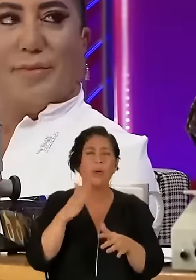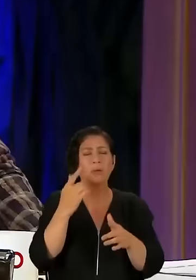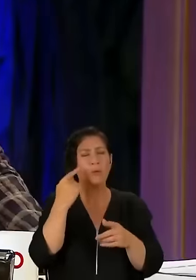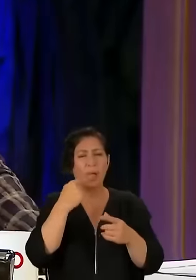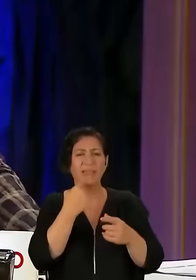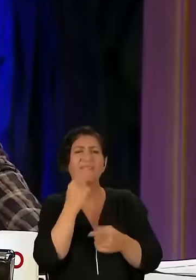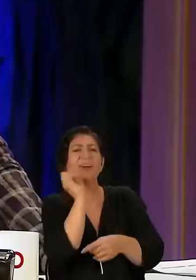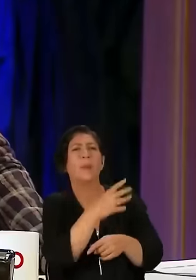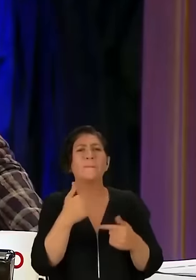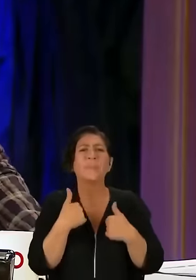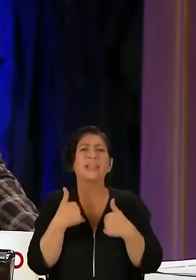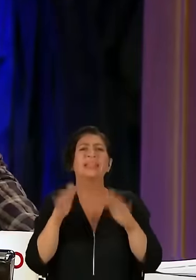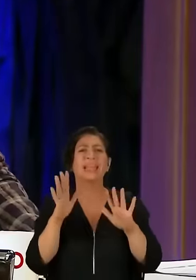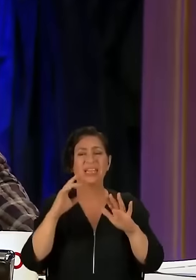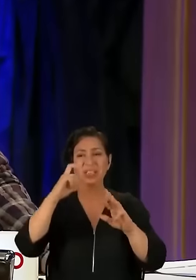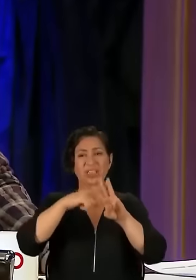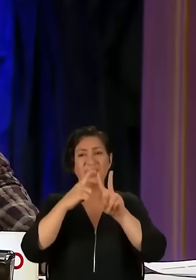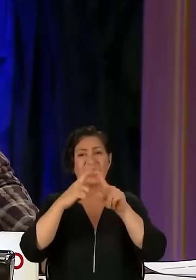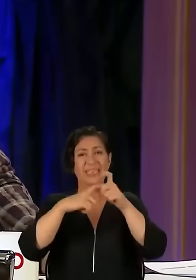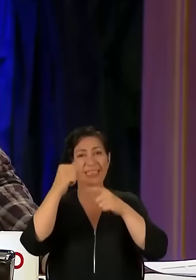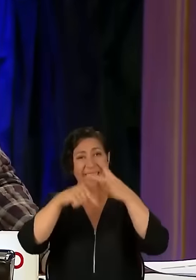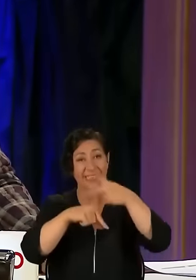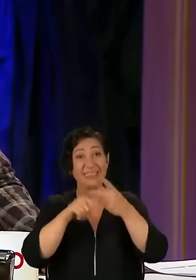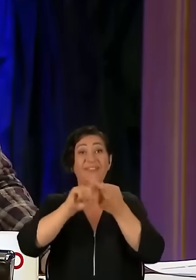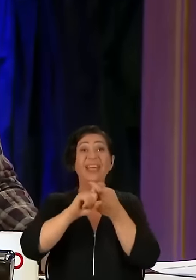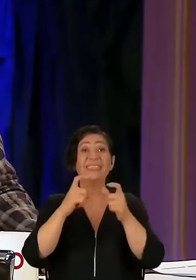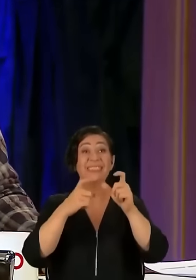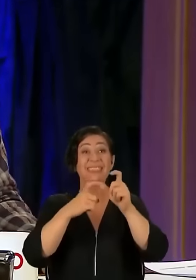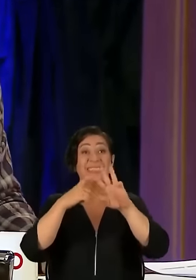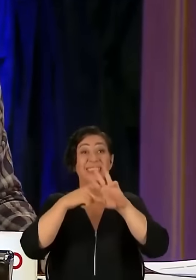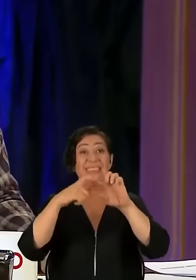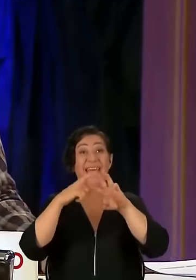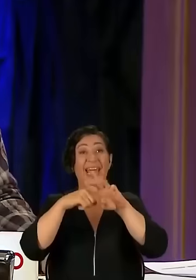bana düşmez. Cengiz Semercioğlu ve